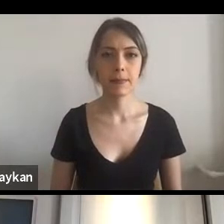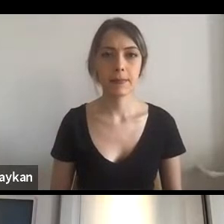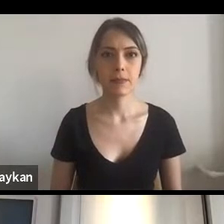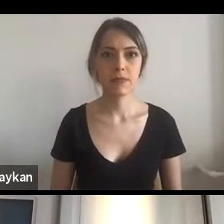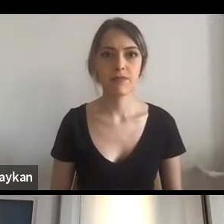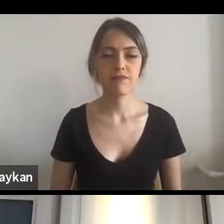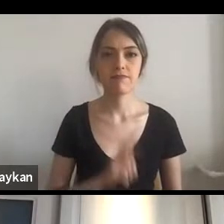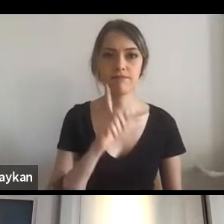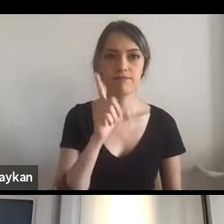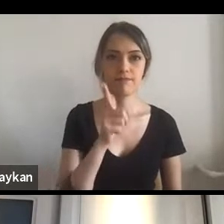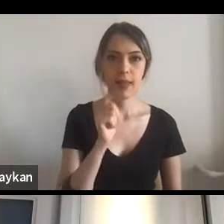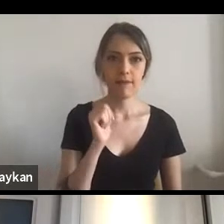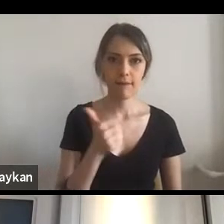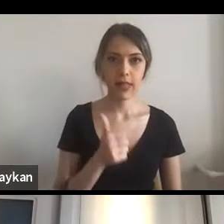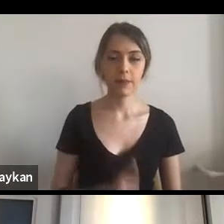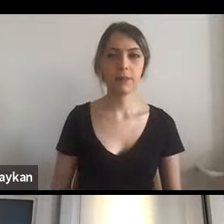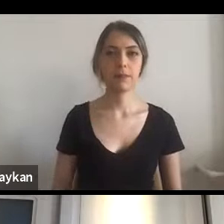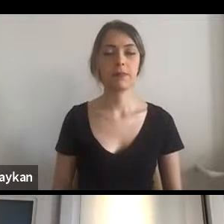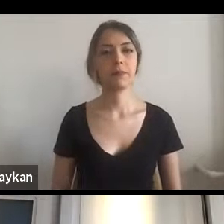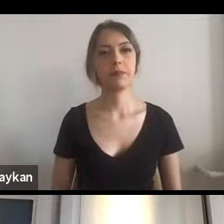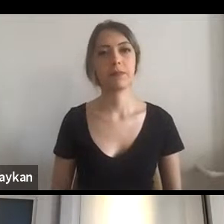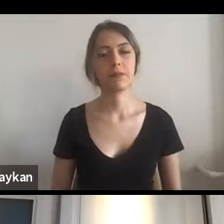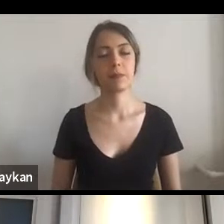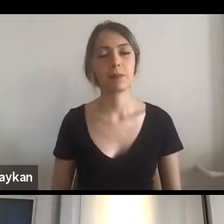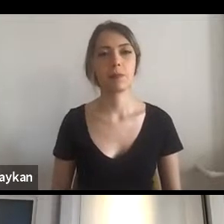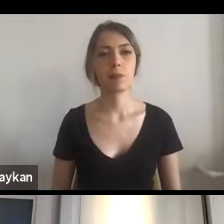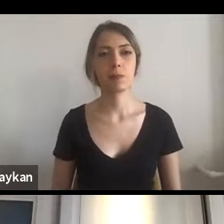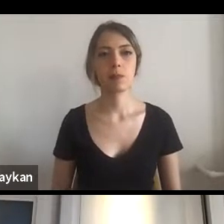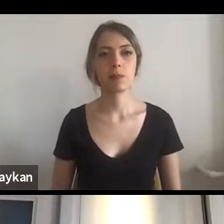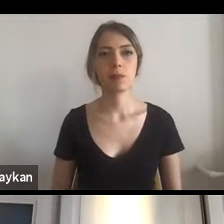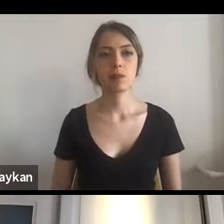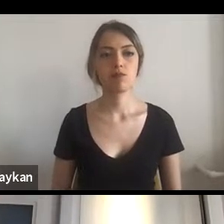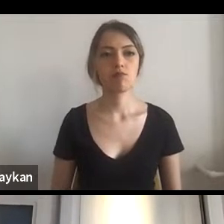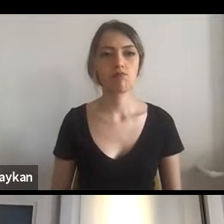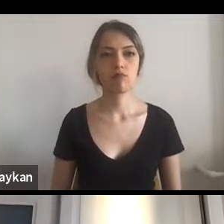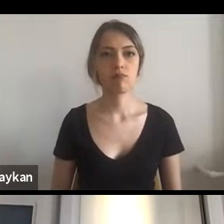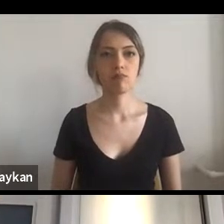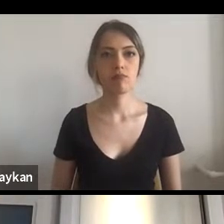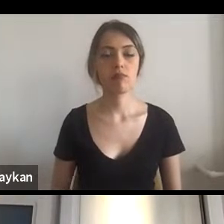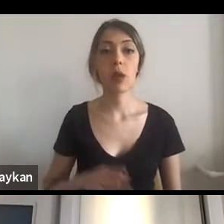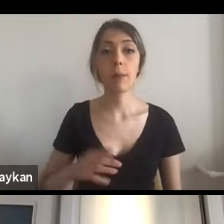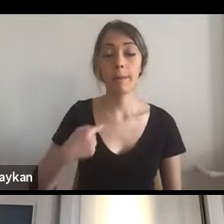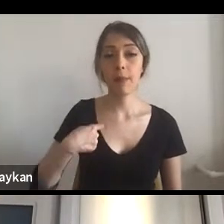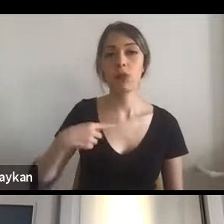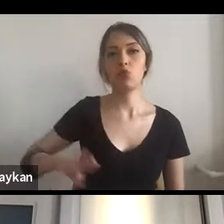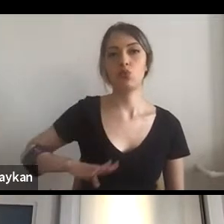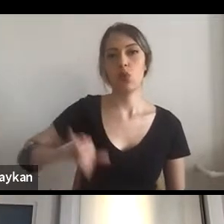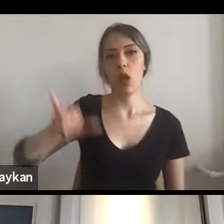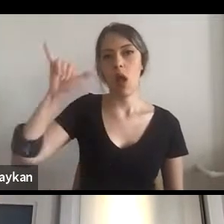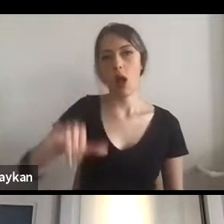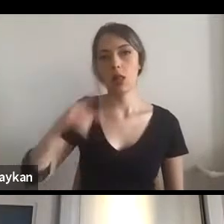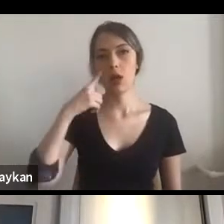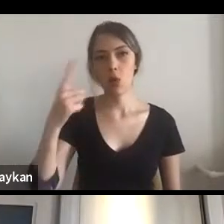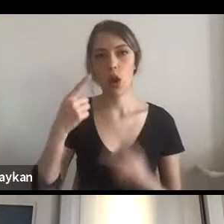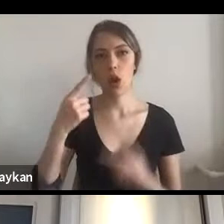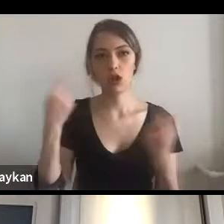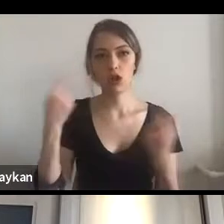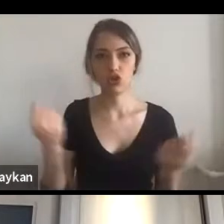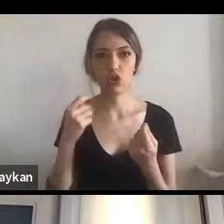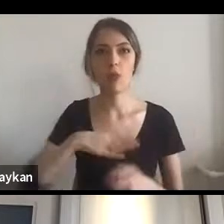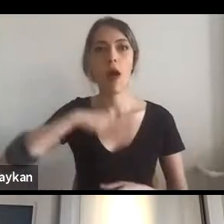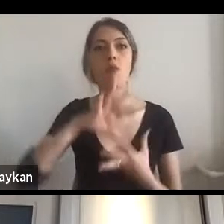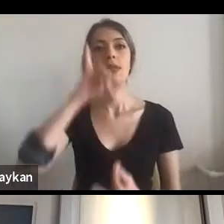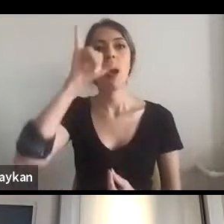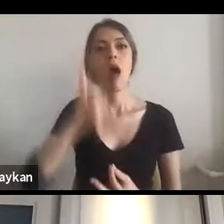Sesim geliyor mu acaba? Evet, geliyor. Buyurun. Ben çocuk hakları alanında yine Avrupa İnsan Hakları Mahkemesi